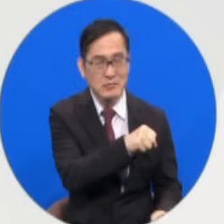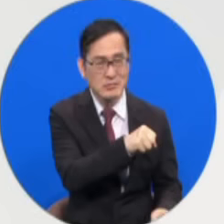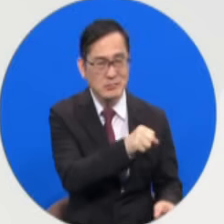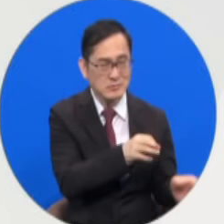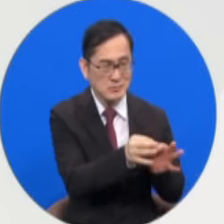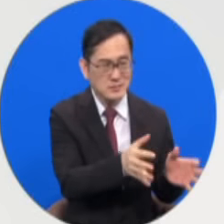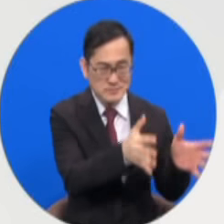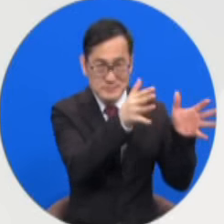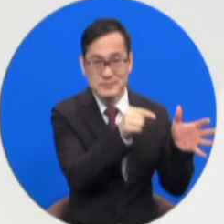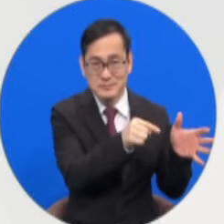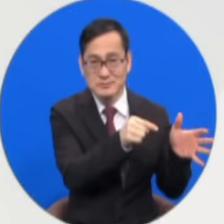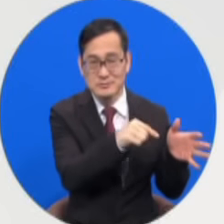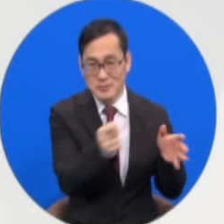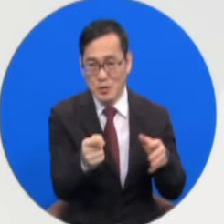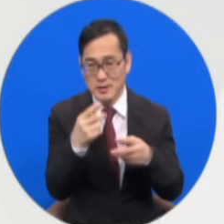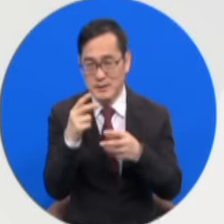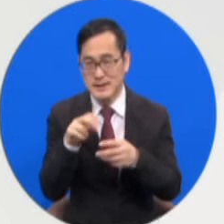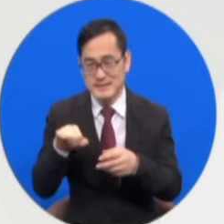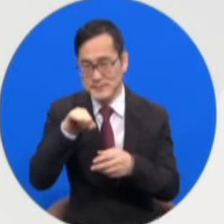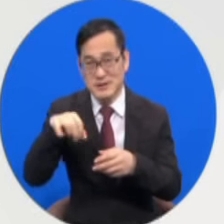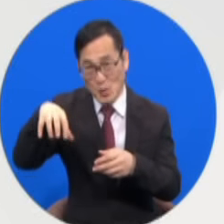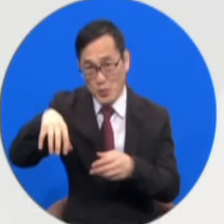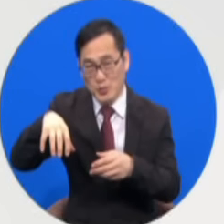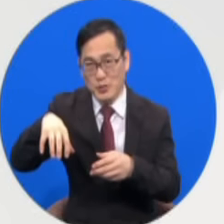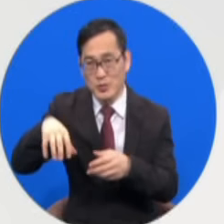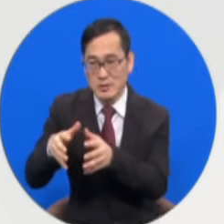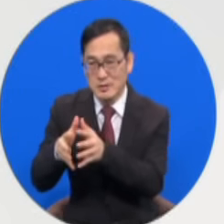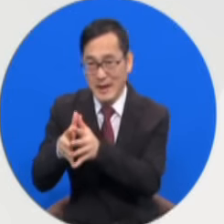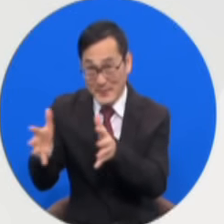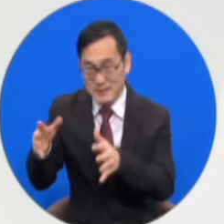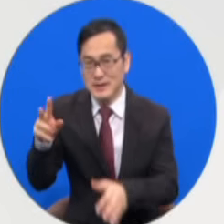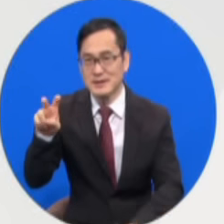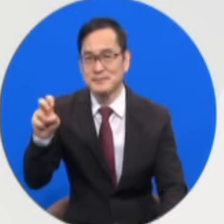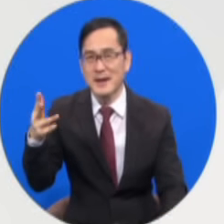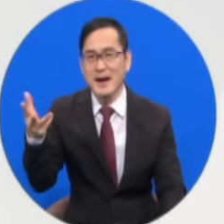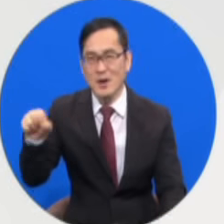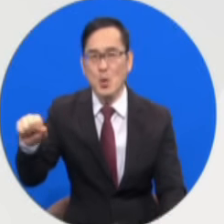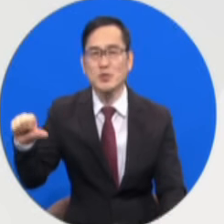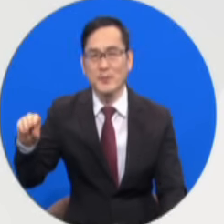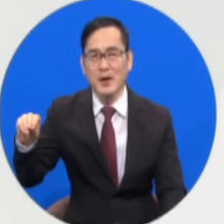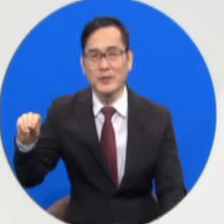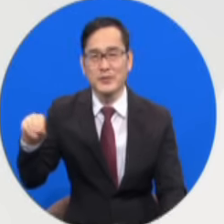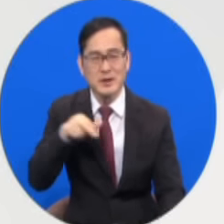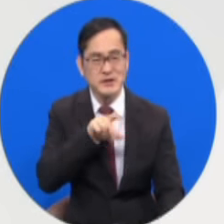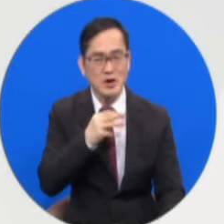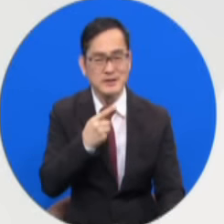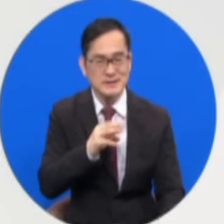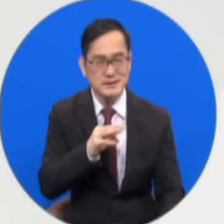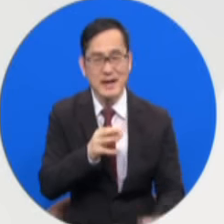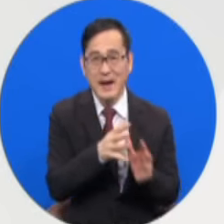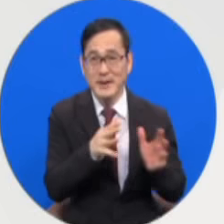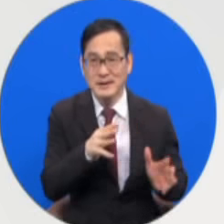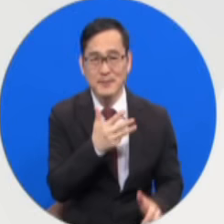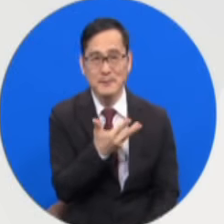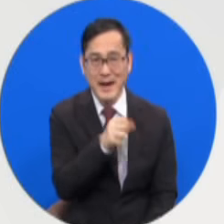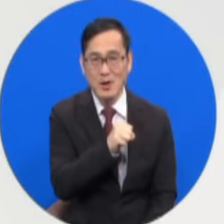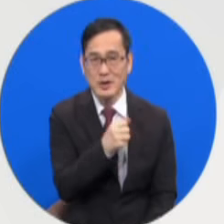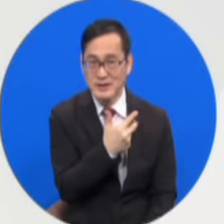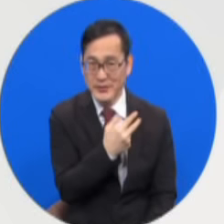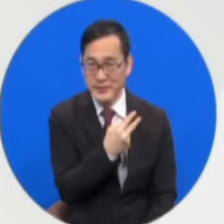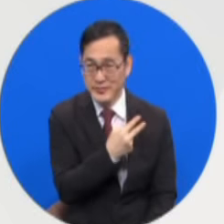어 그리고 잠실 아파트 28억 5천 정릉의 아파트 8억 2,500 분당의 아파트